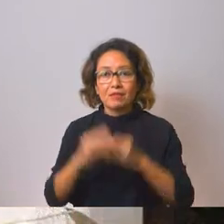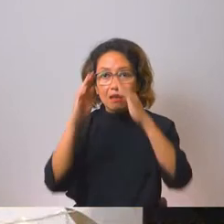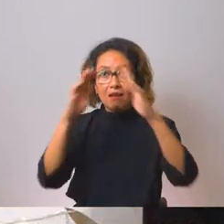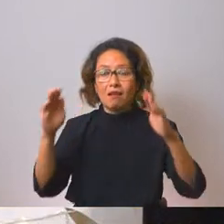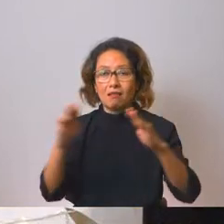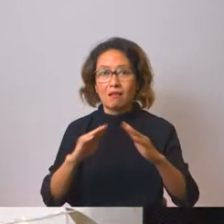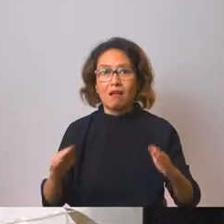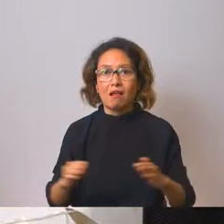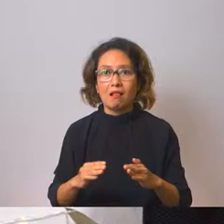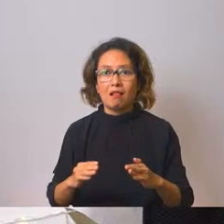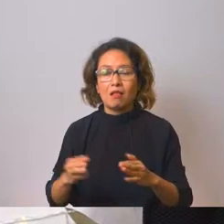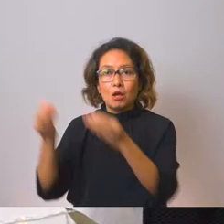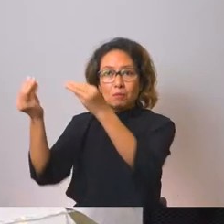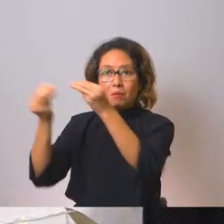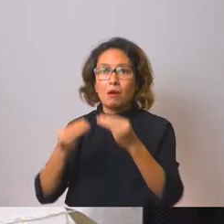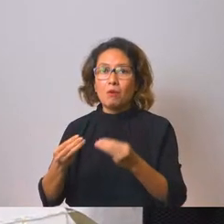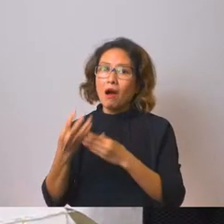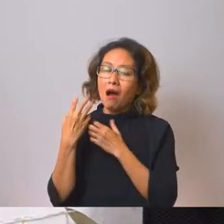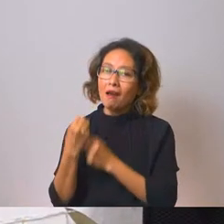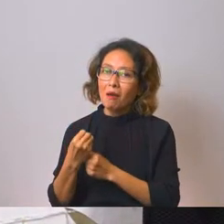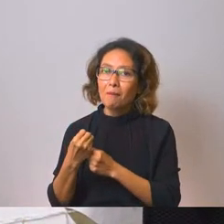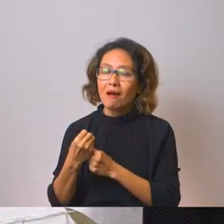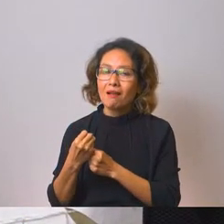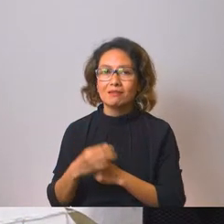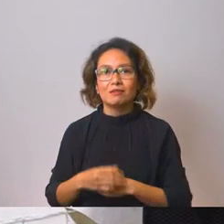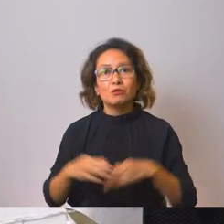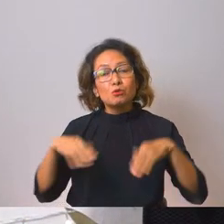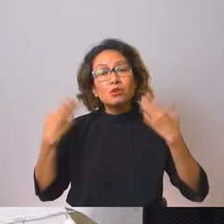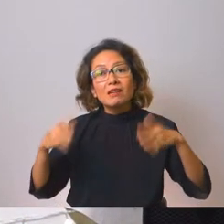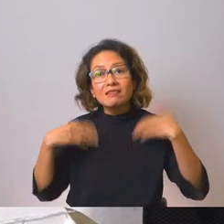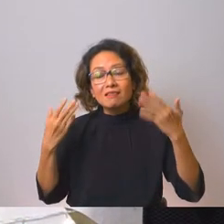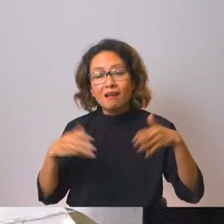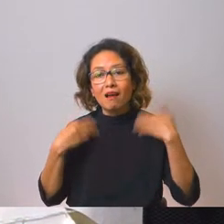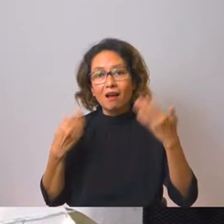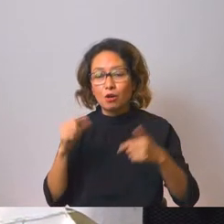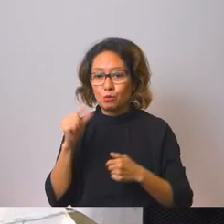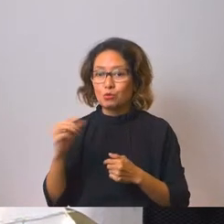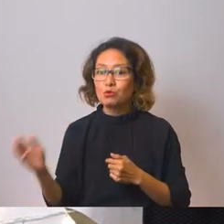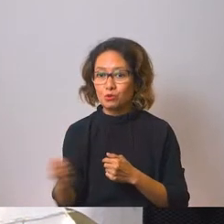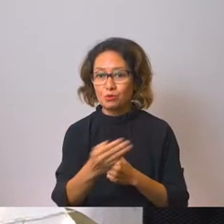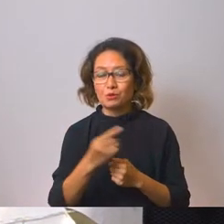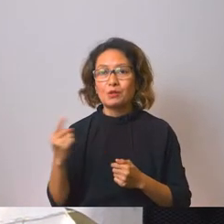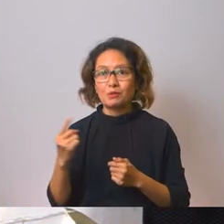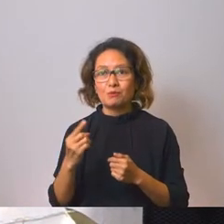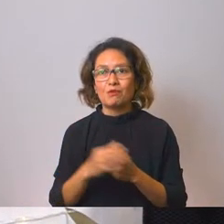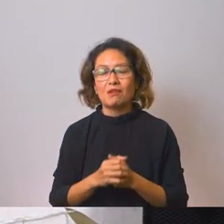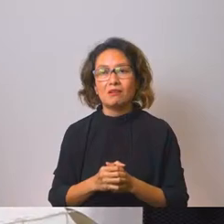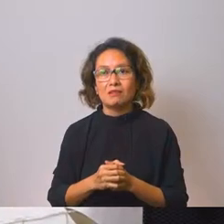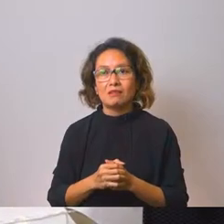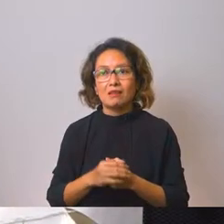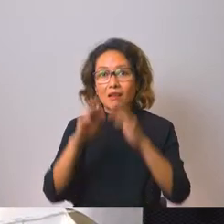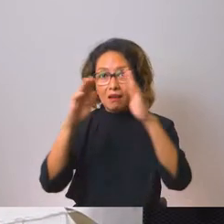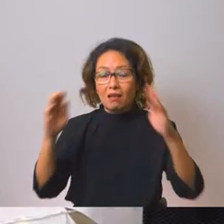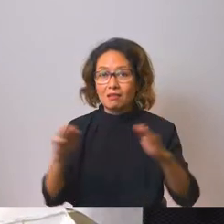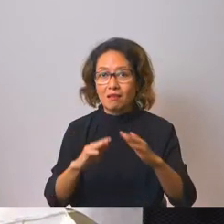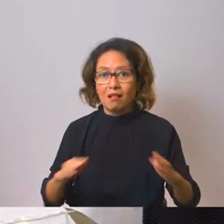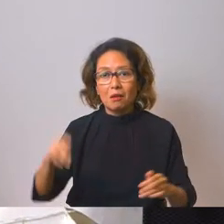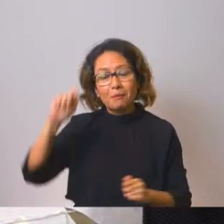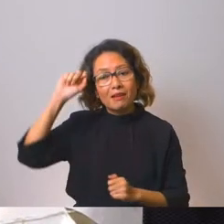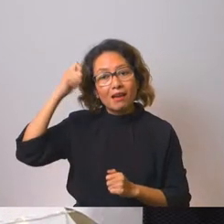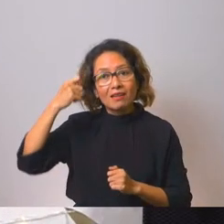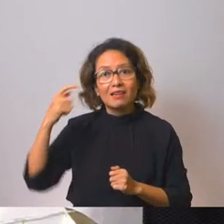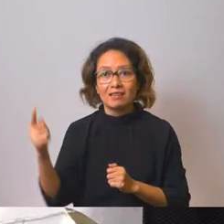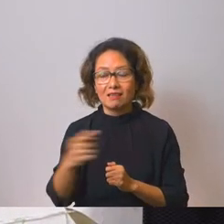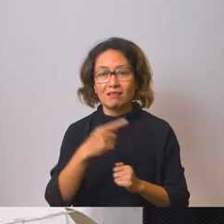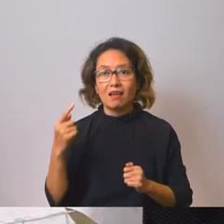Natal selalu membawa harapan dan sukacita bagi kita semua. Natal juga